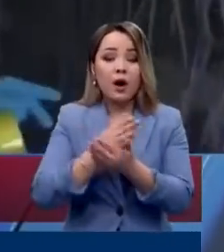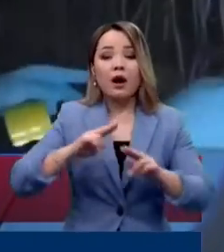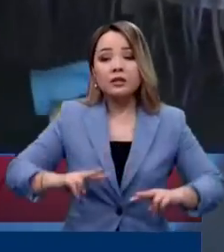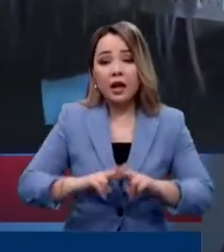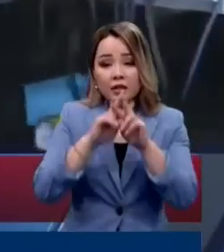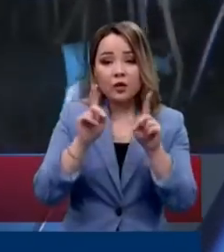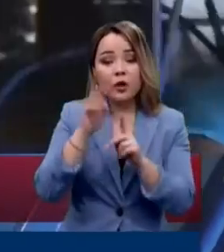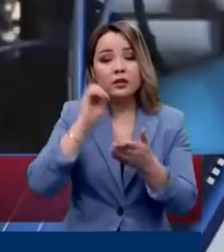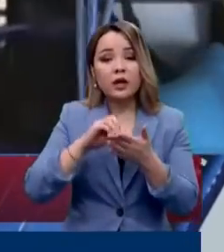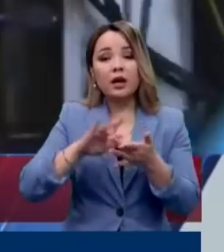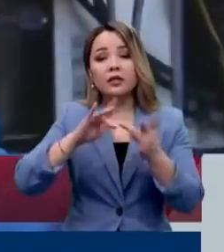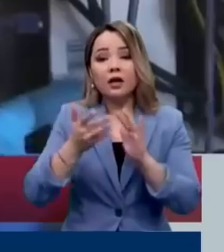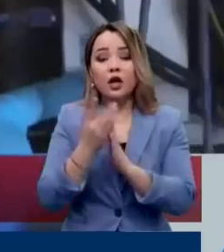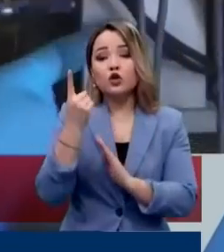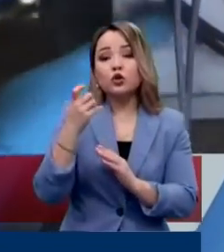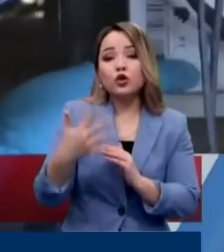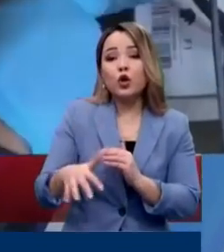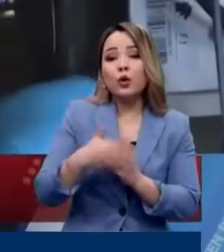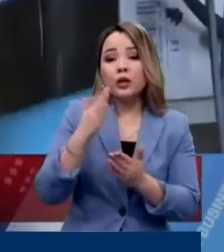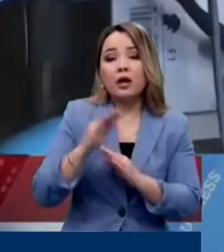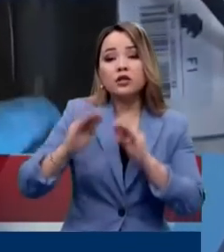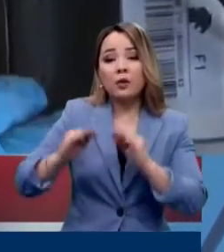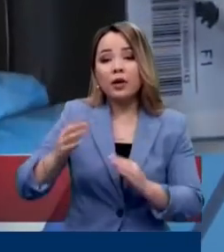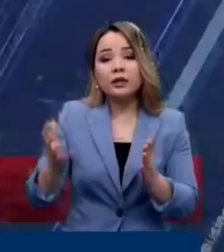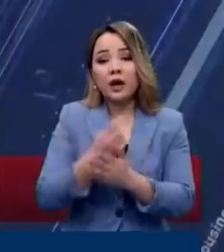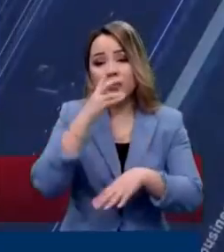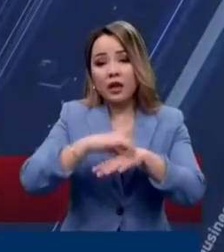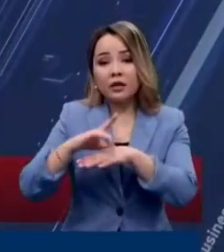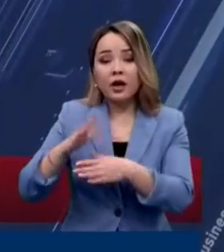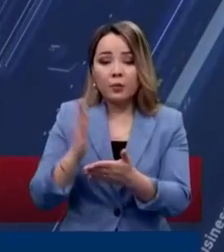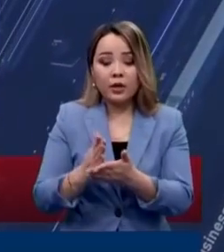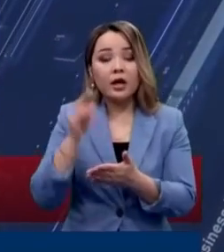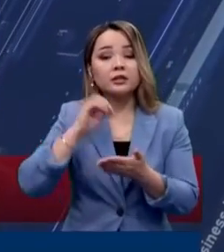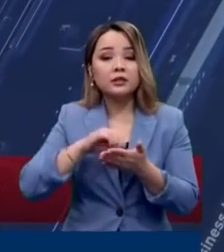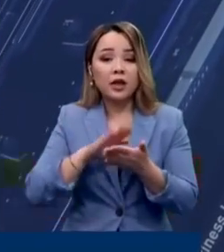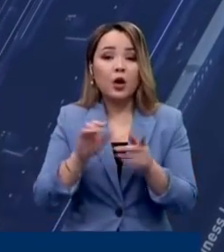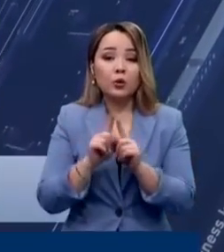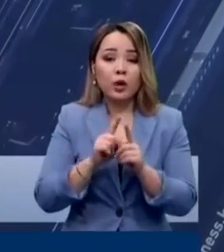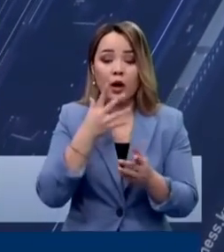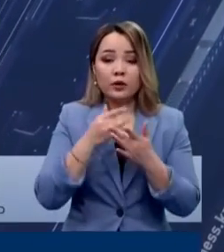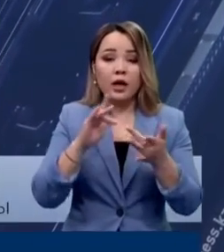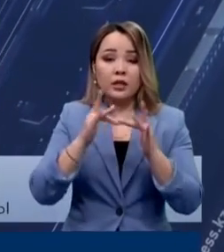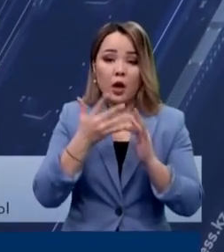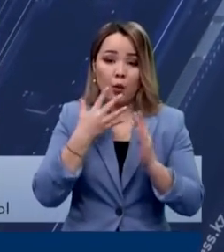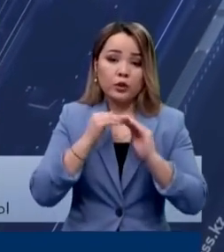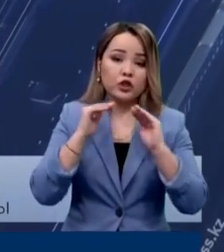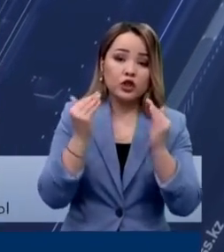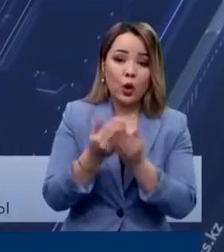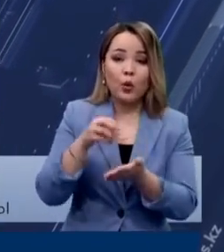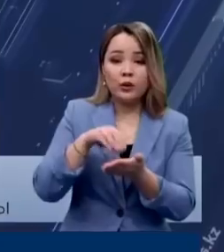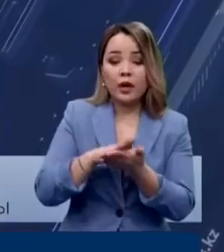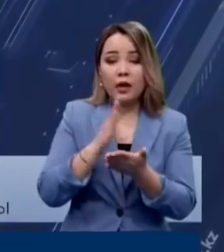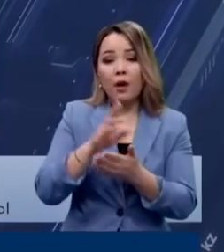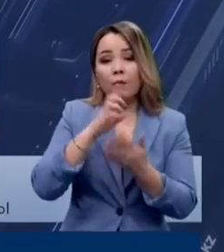Астанада цифрлау кешені бар 150-ден астам жабдық тәркіленген. Цифрлық майнингке өзіндігін шектеу енгізілген.